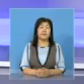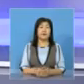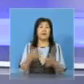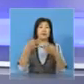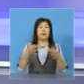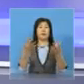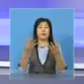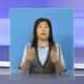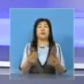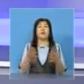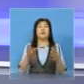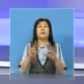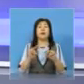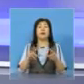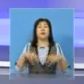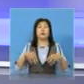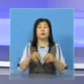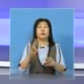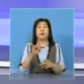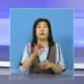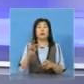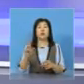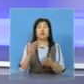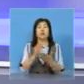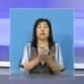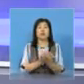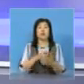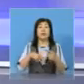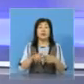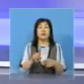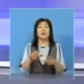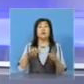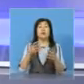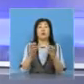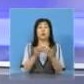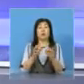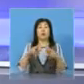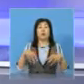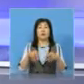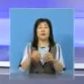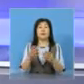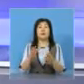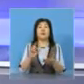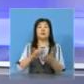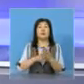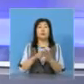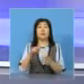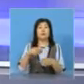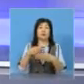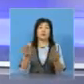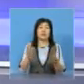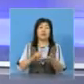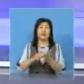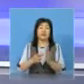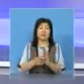Тәуелсіздік күні қарсаңында бақытты отбасы және нұрлы жер бағдарламасы аясында 10 ақтөбелік отбасына жаңа пәтер кілті табысталды. Мәдениет үйінде өткен